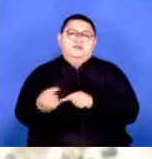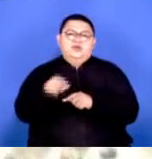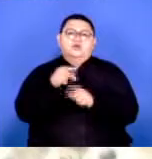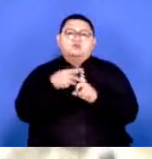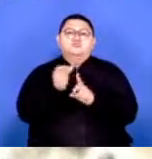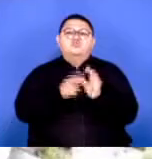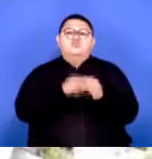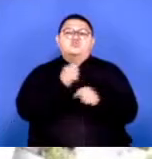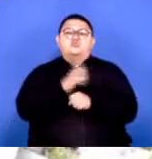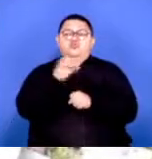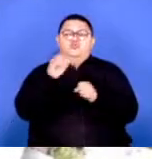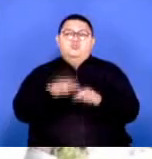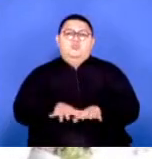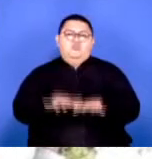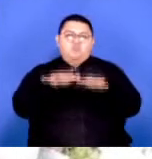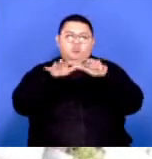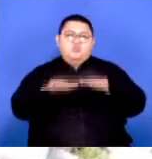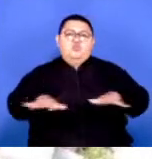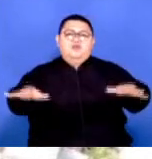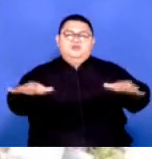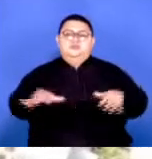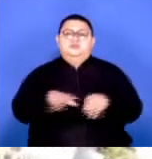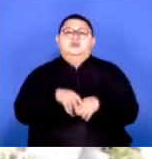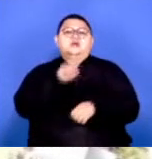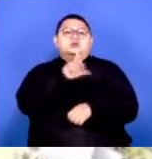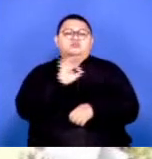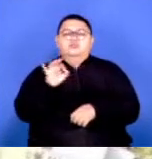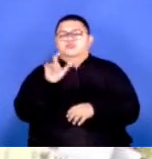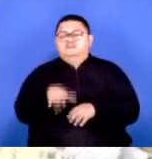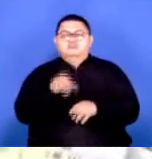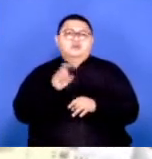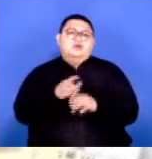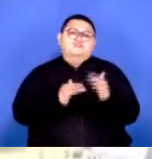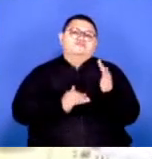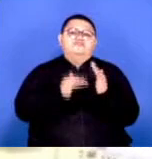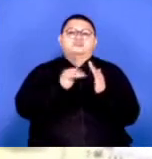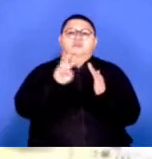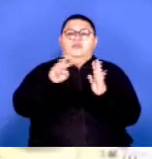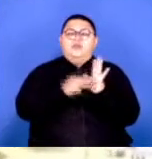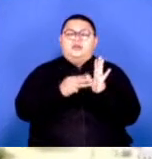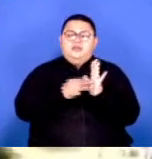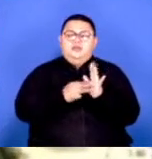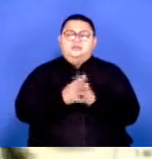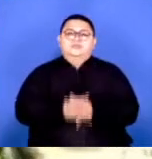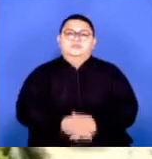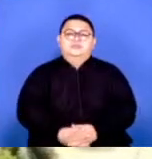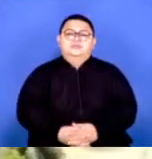meluas. Ribuan rumah warga di 14 kecamatan kembali terendam banjir dengan ketinggian air mencapai 3 meter.